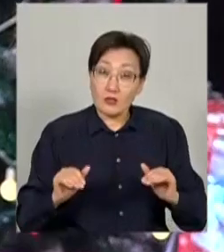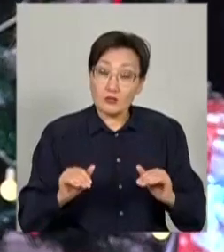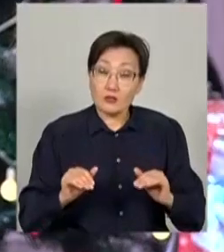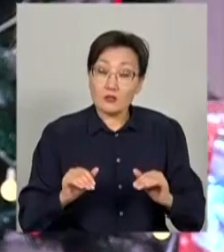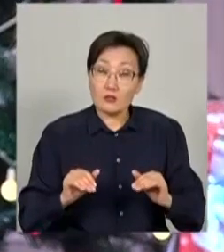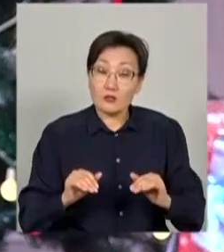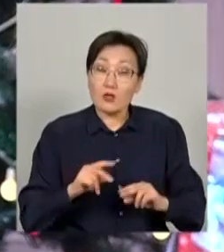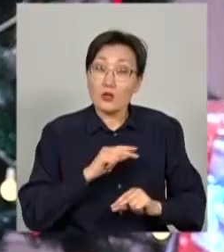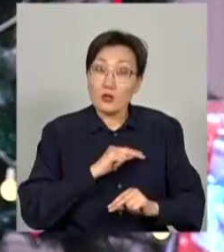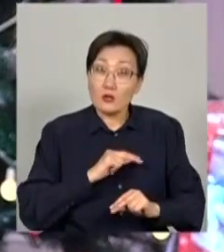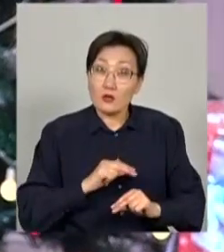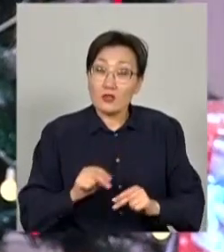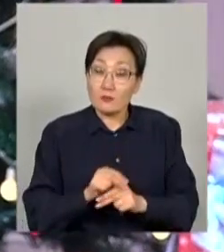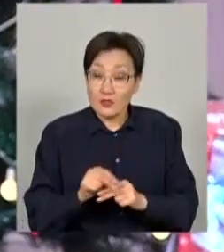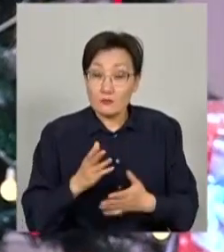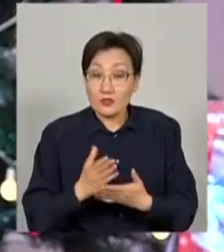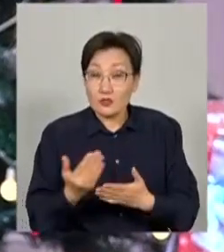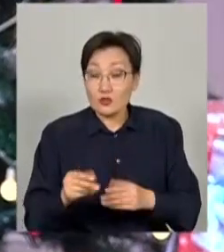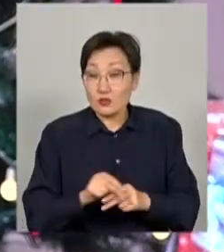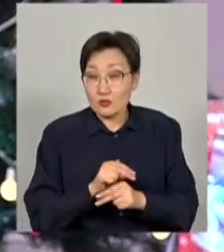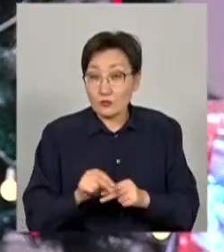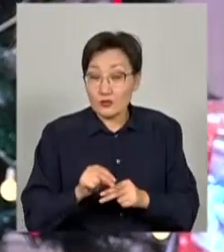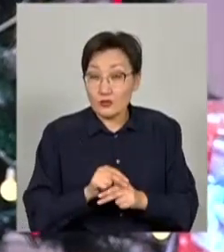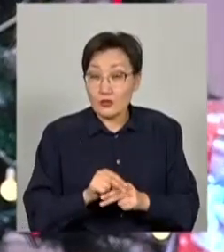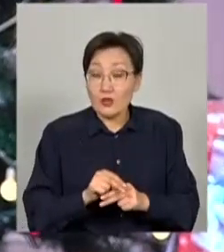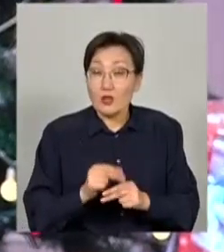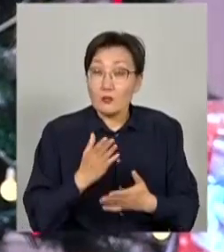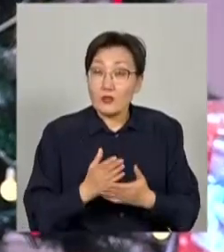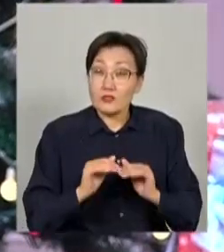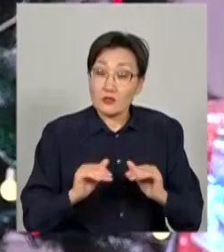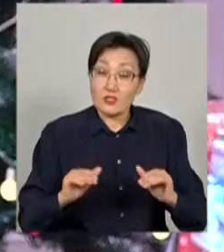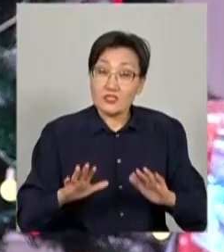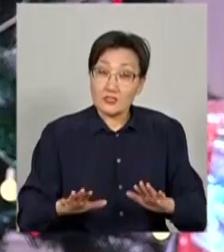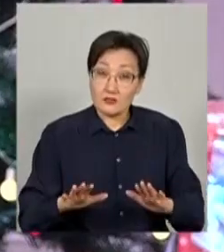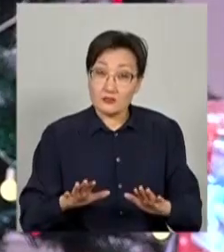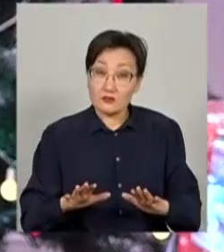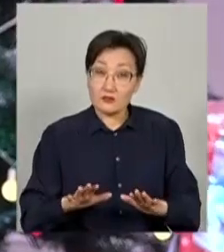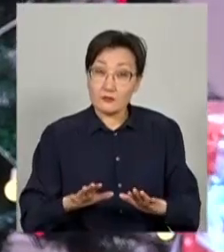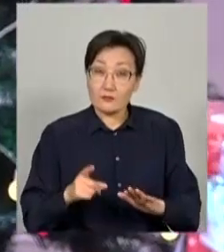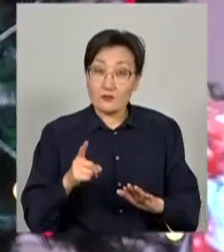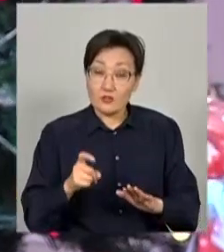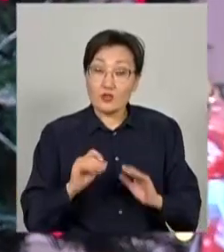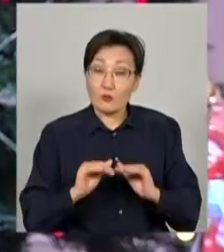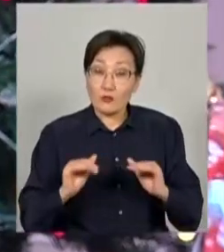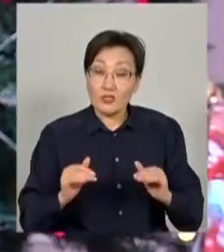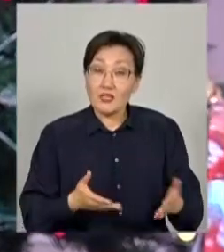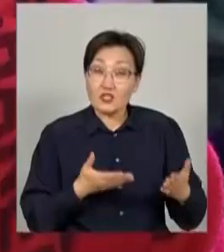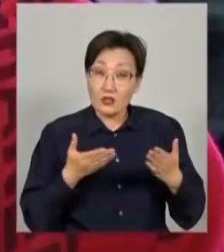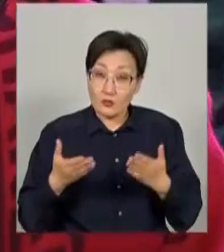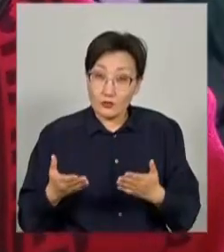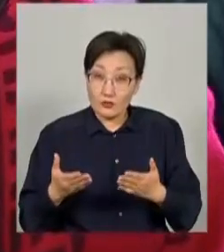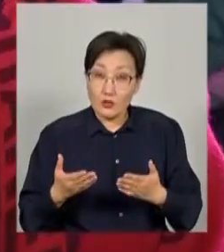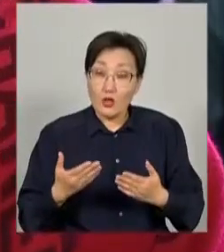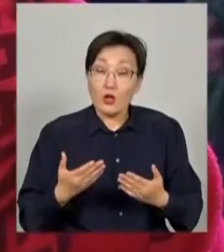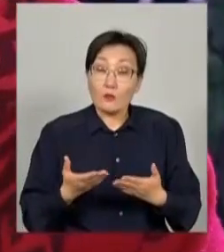қызмет алады. Сол қызмет алушыларын бүгінгі таңда тек қана 100 баланы шақырып отырмыз. Біз